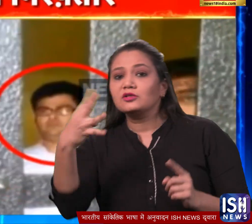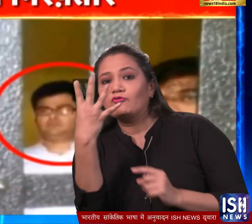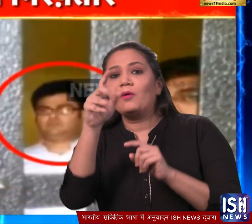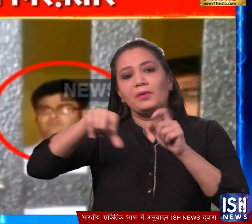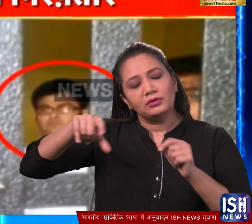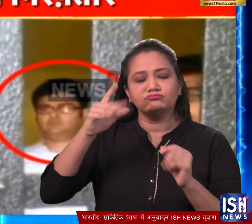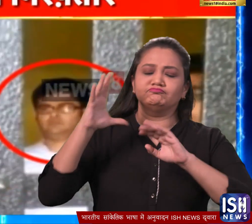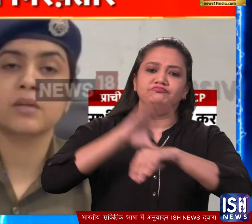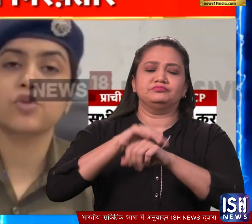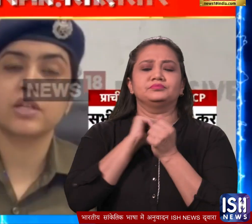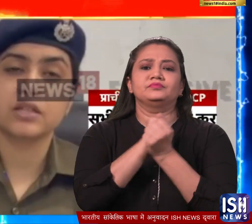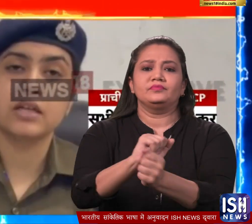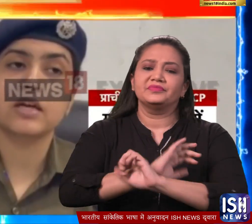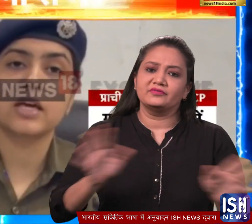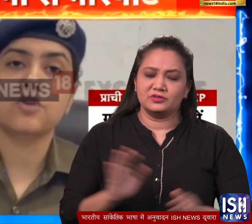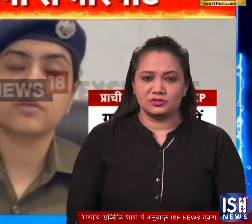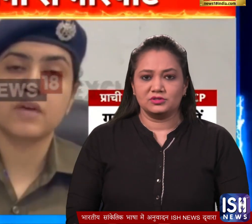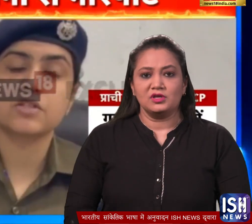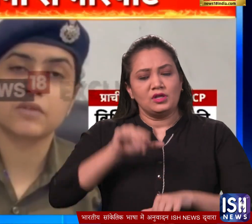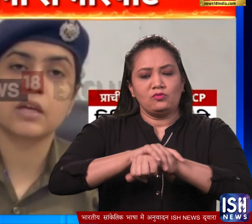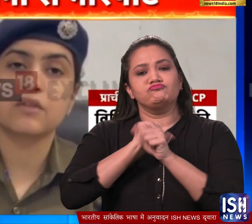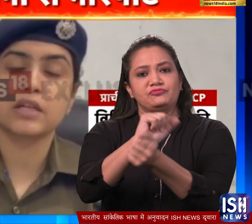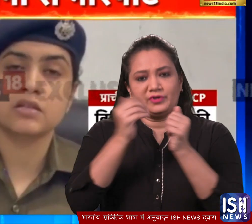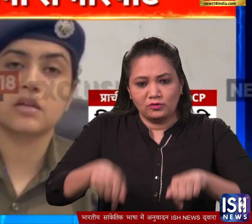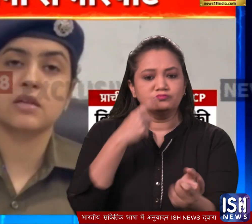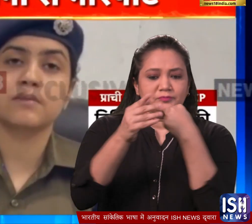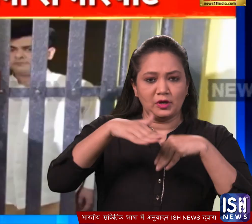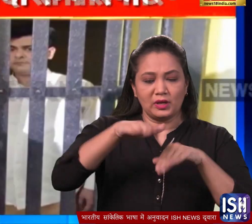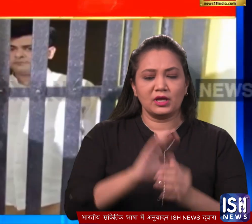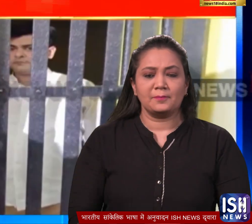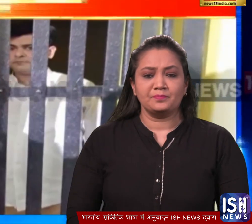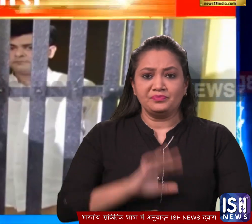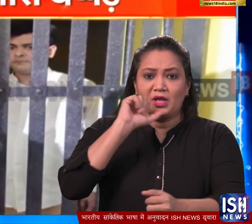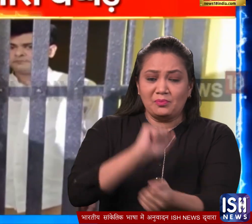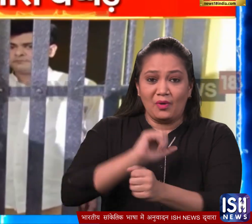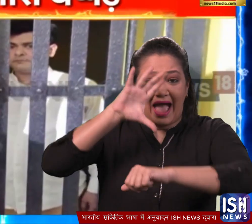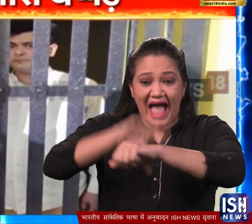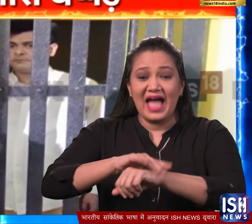4 लोगों को गिरफ्तार कर लिया। सभी को अरेस्ट कर लिया गया है और उसमें आवश्यक विधिक कार्रवाई की जा रही है। एक